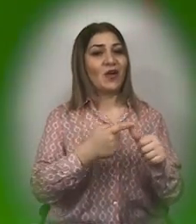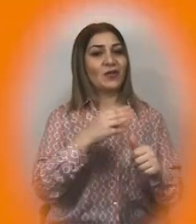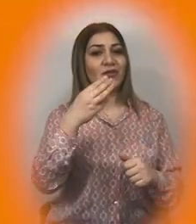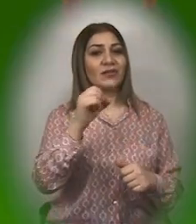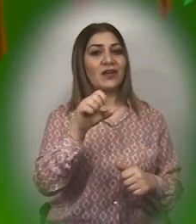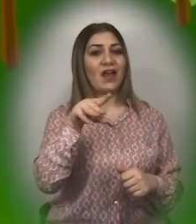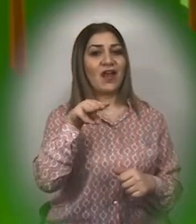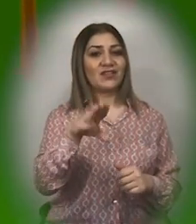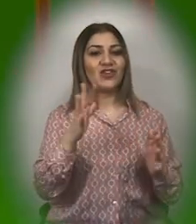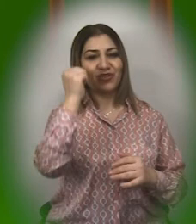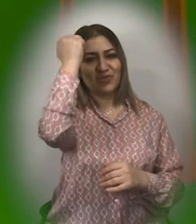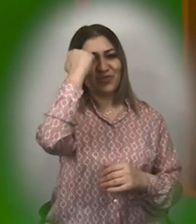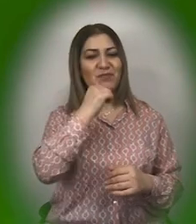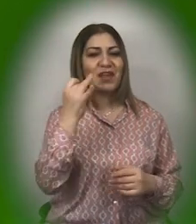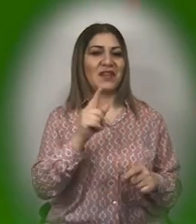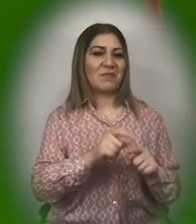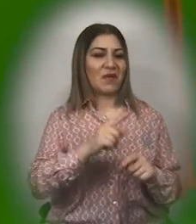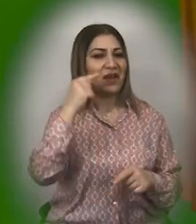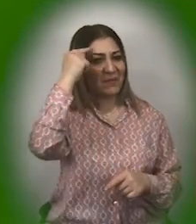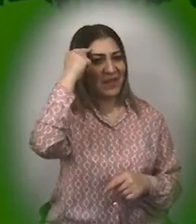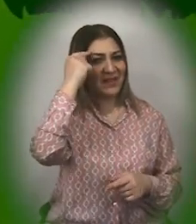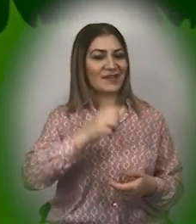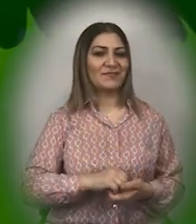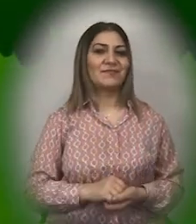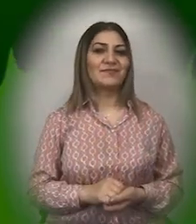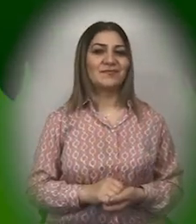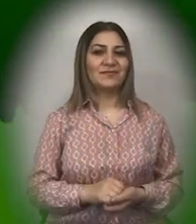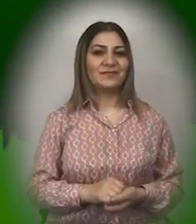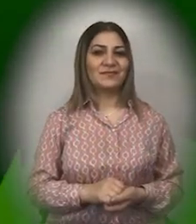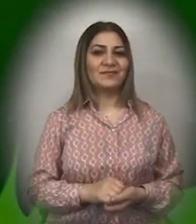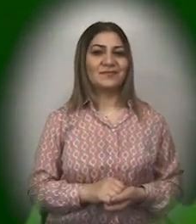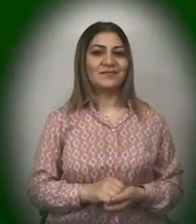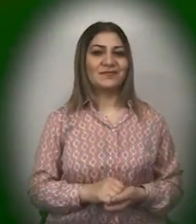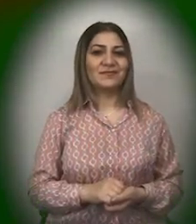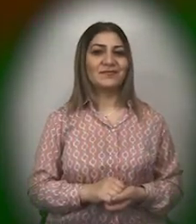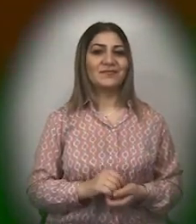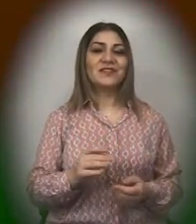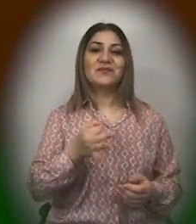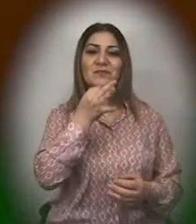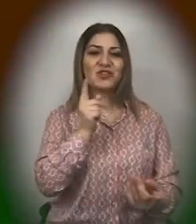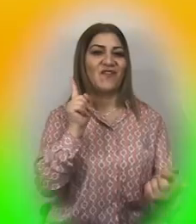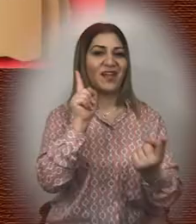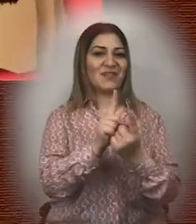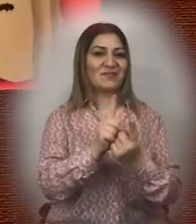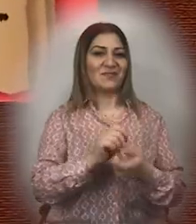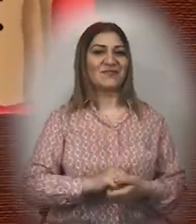թանահատը։ Շատ շնորհակալ ենք, մենք ահագին հետաքրքիր բաներ իմացանք։ Մինչ հանդիպում։